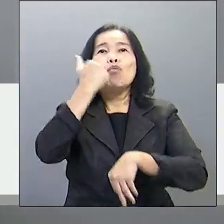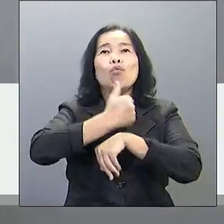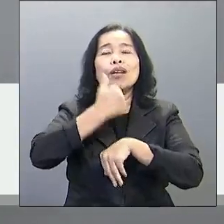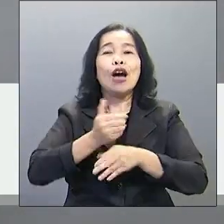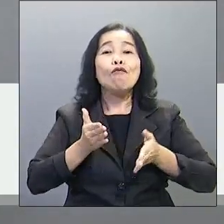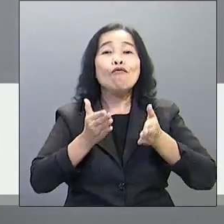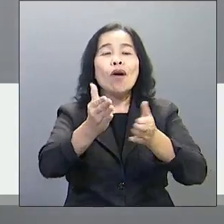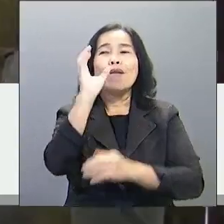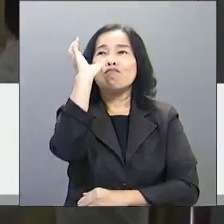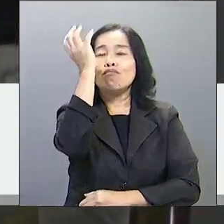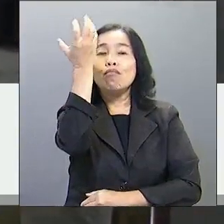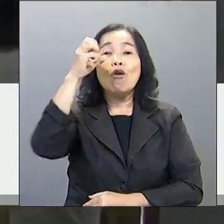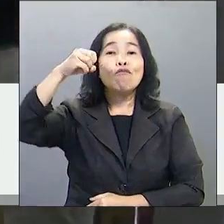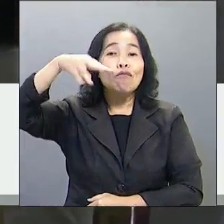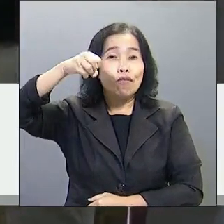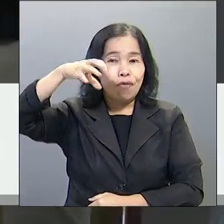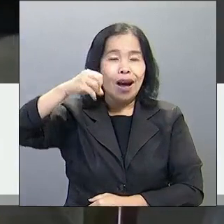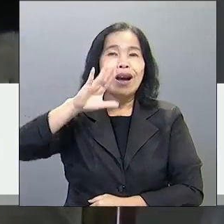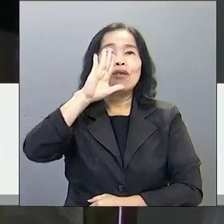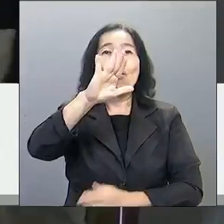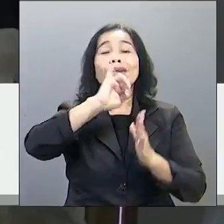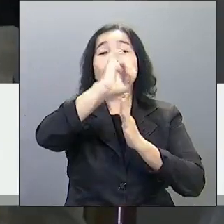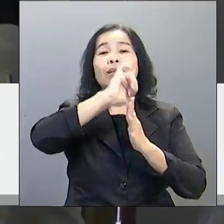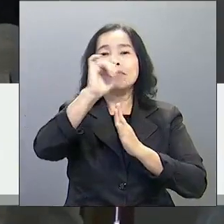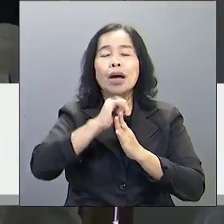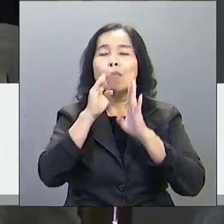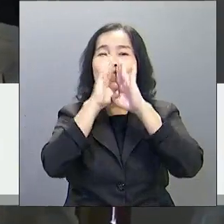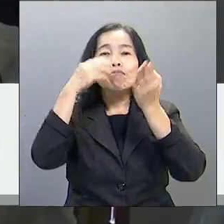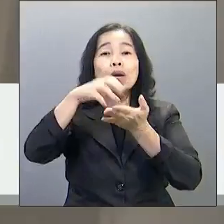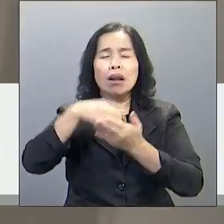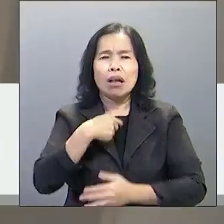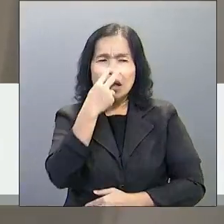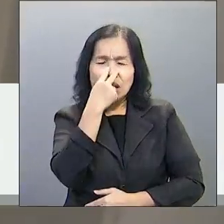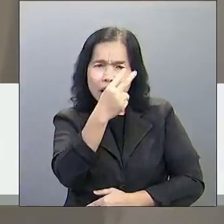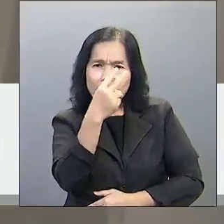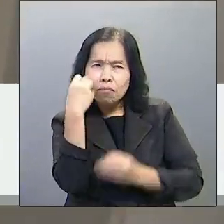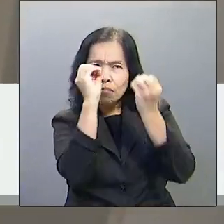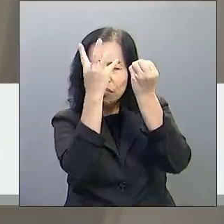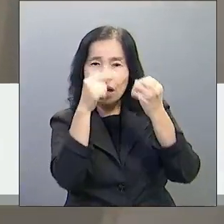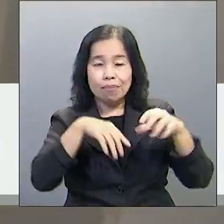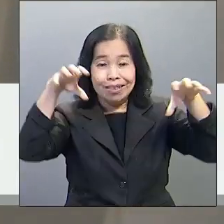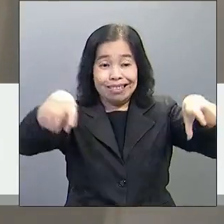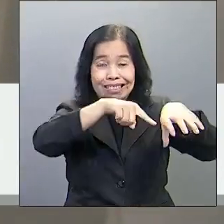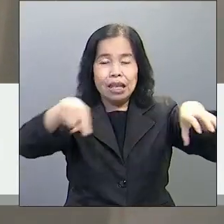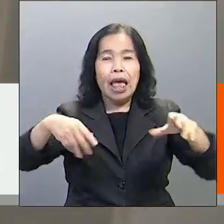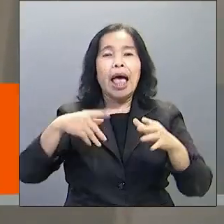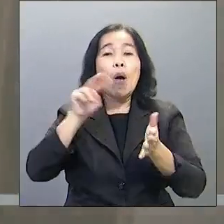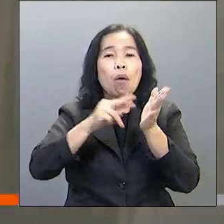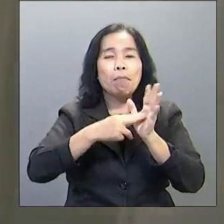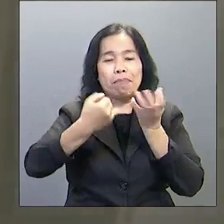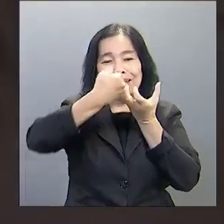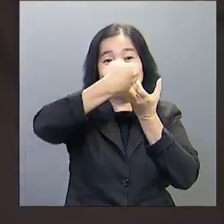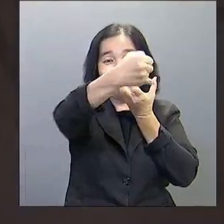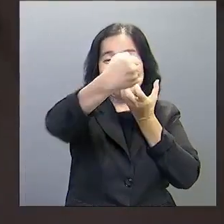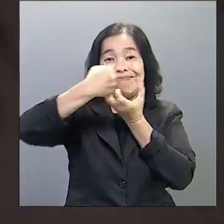ำนักงานการไฟฟ้าส่วนภูมิภาคเขต1จังหวัดเชียงใหม่ก็เปิดเผยนะคะว่าทั้ง2จุดเนี่ยมีการแอบลักลอบใช้ไฟมานาน